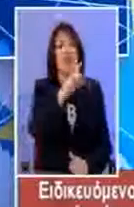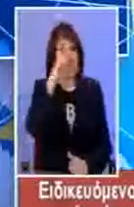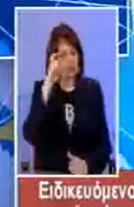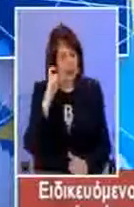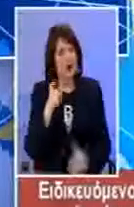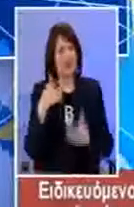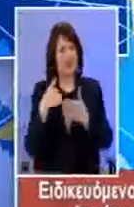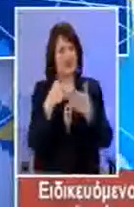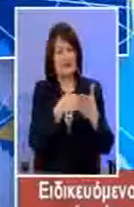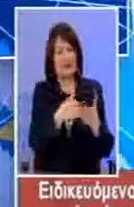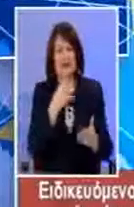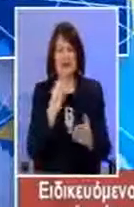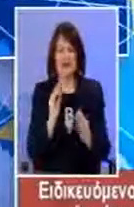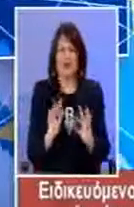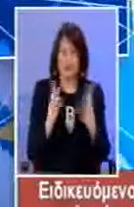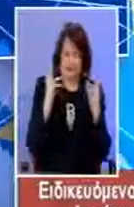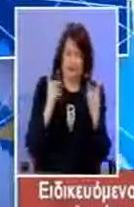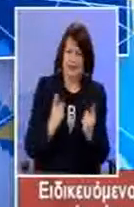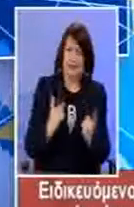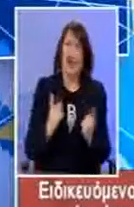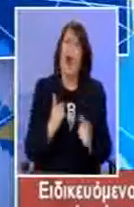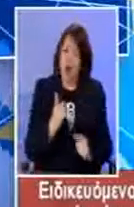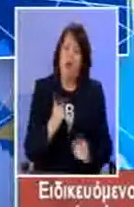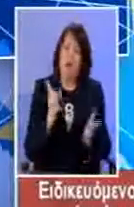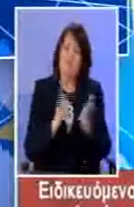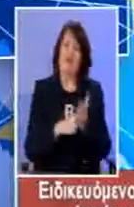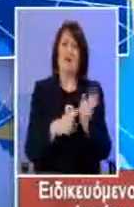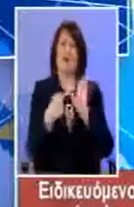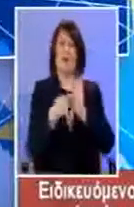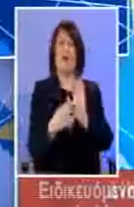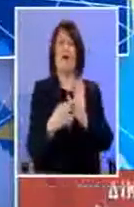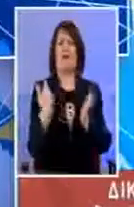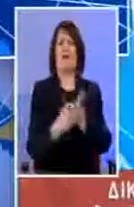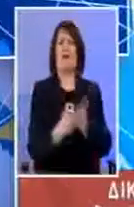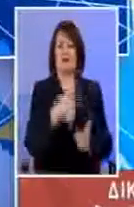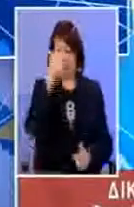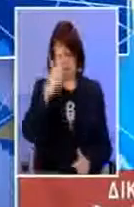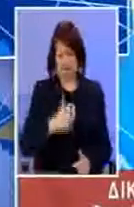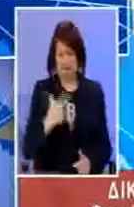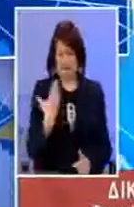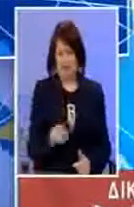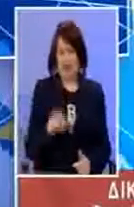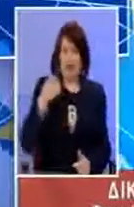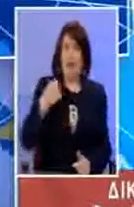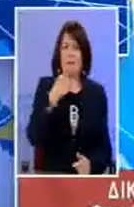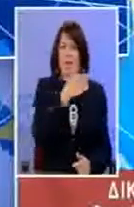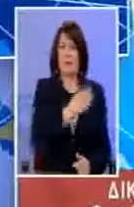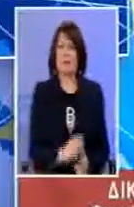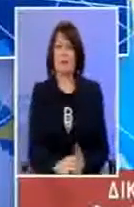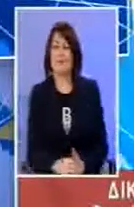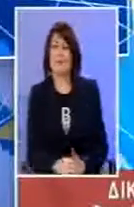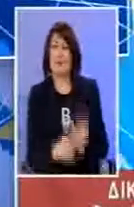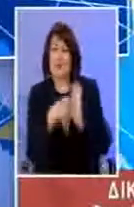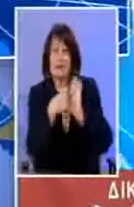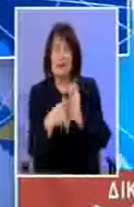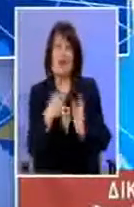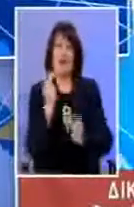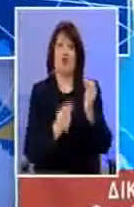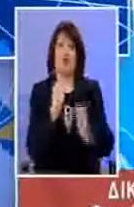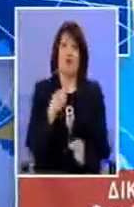Μπορεί να ακούγεται λίγο εξτρεμιστικό αυτό που λέω, αλλά για να δείξουμε παρουσία. Να γίνει και προφανές το πρόβλημα. Να γίνει και αυτό λίγο